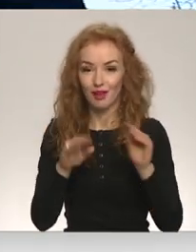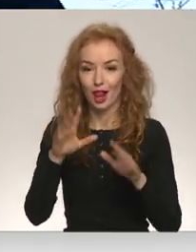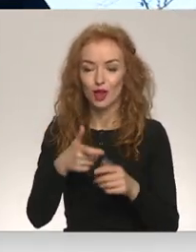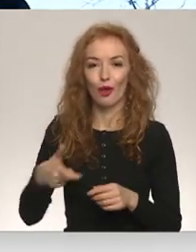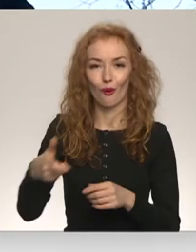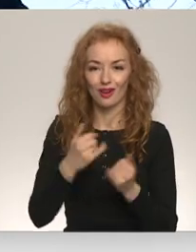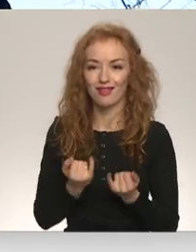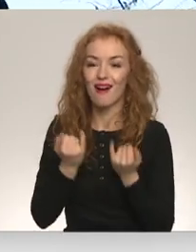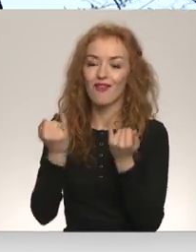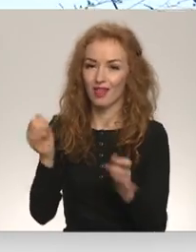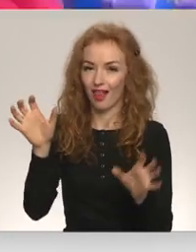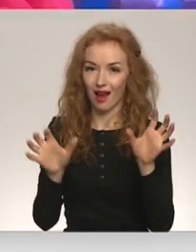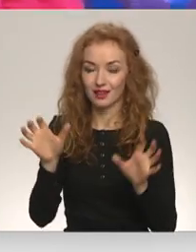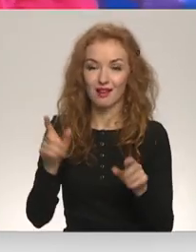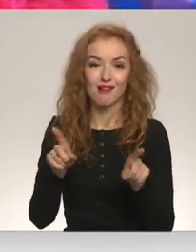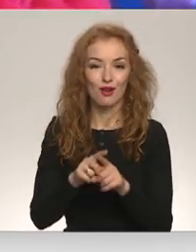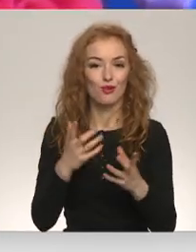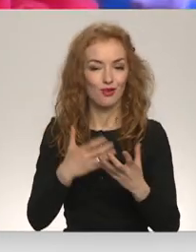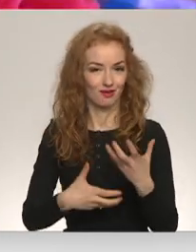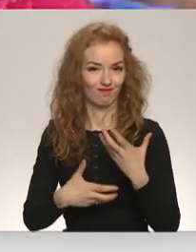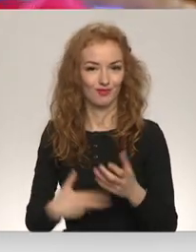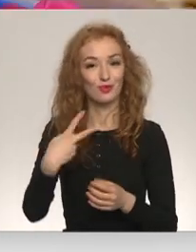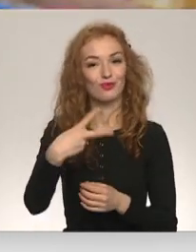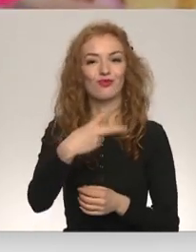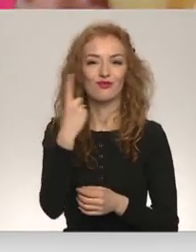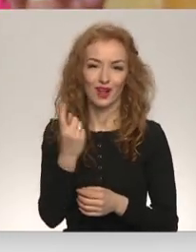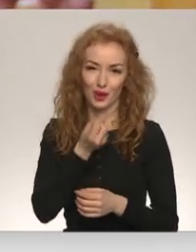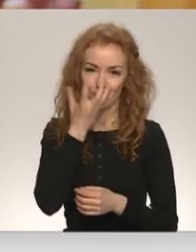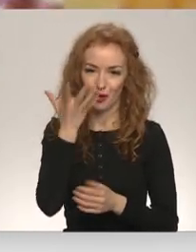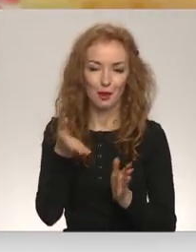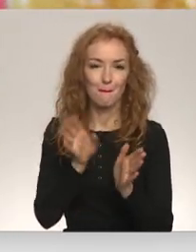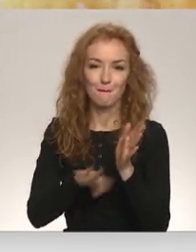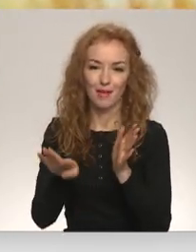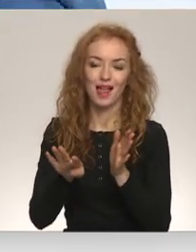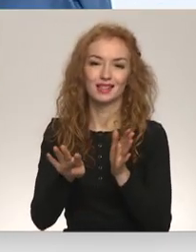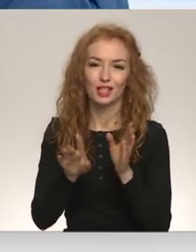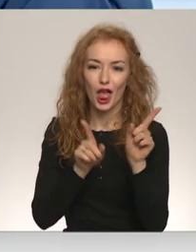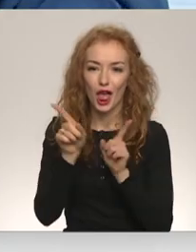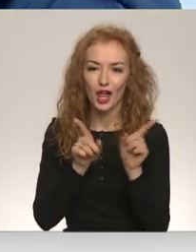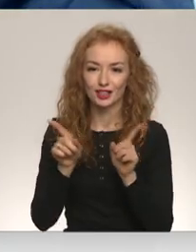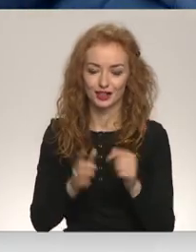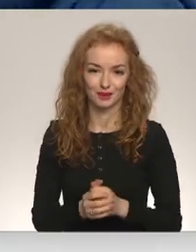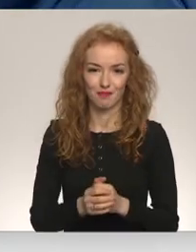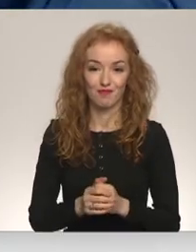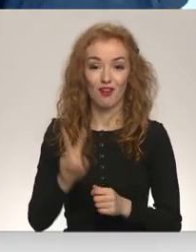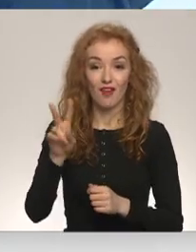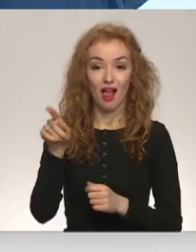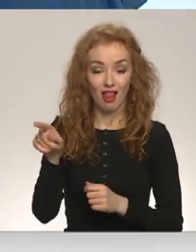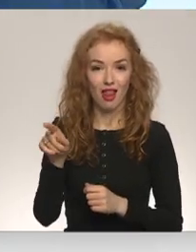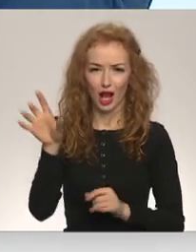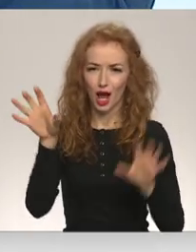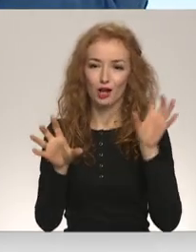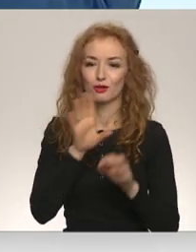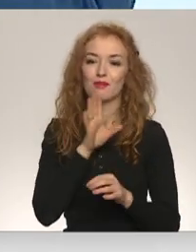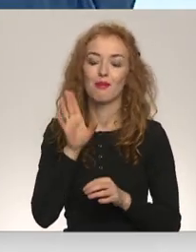gatava pasniegšanai. Kā arī rokās tur 21 rozi bez ērkšķiem. Man liekas, ka Velga ir kā lāču mamma,